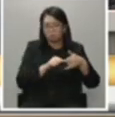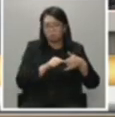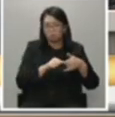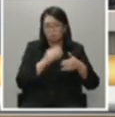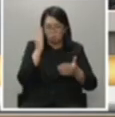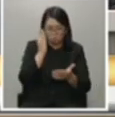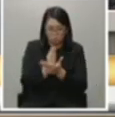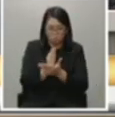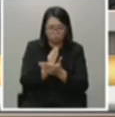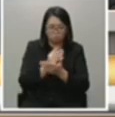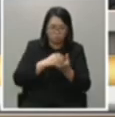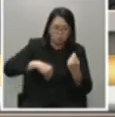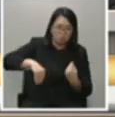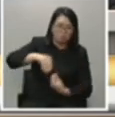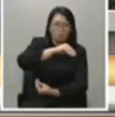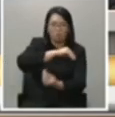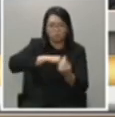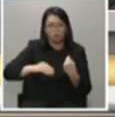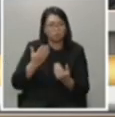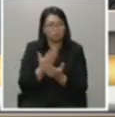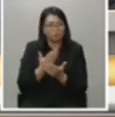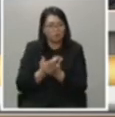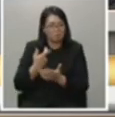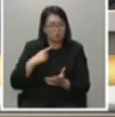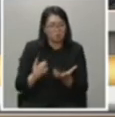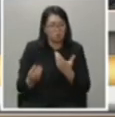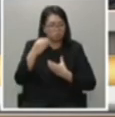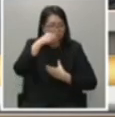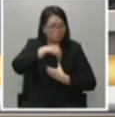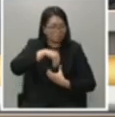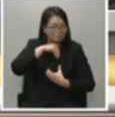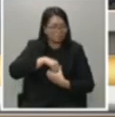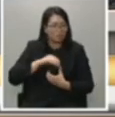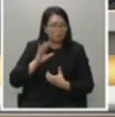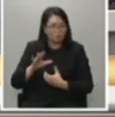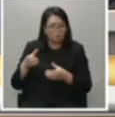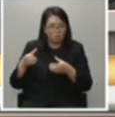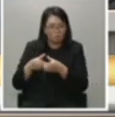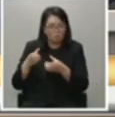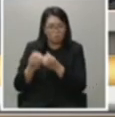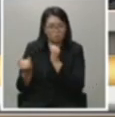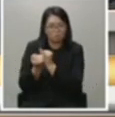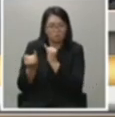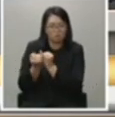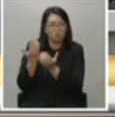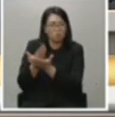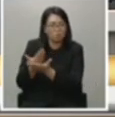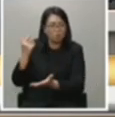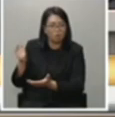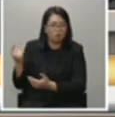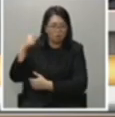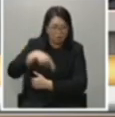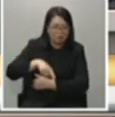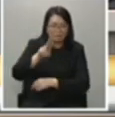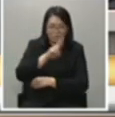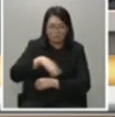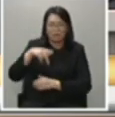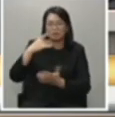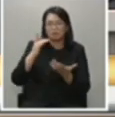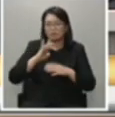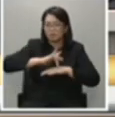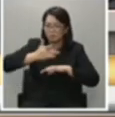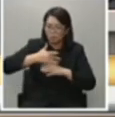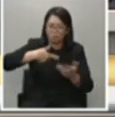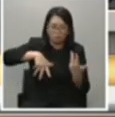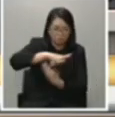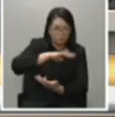จรผลประโยชน์ทับซ้อนของนายทุนใหญ่และต่างชาติให้เข้ามากัดกินทรัพยากรของประเทศไทย